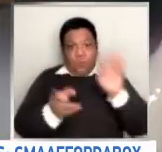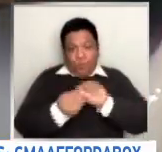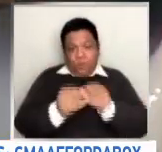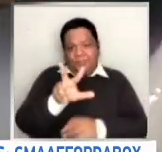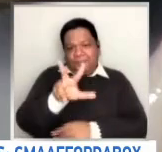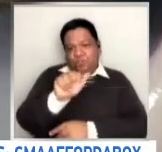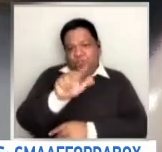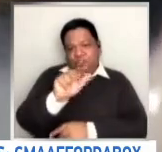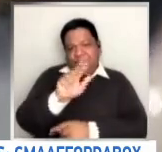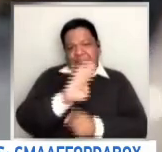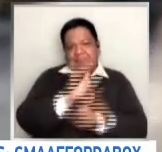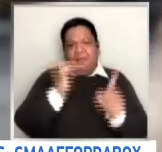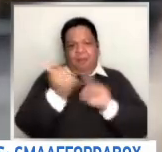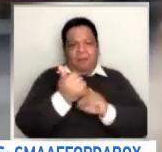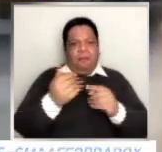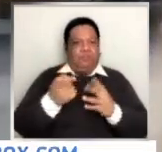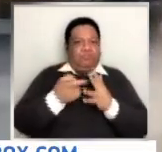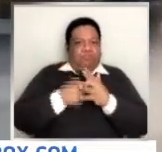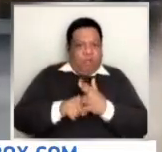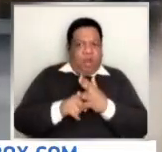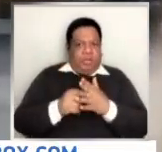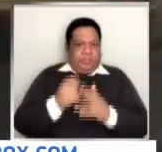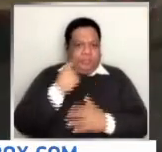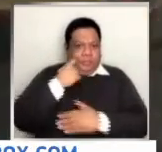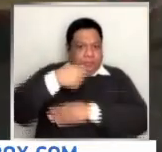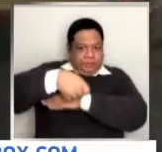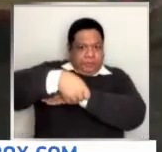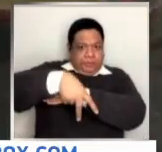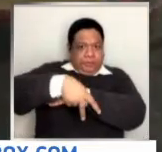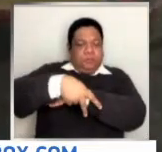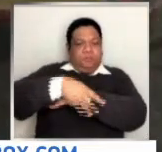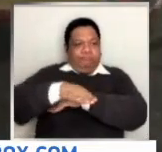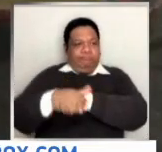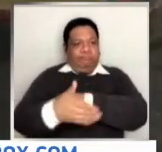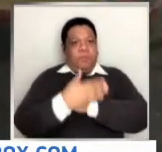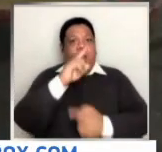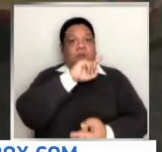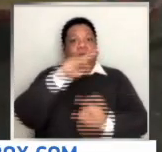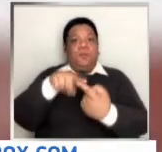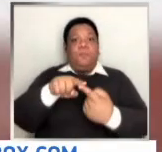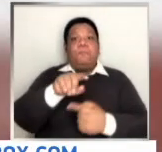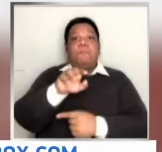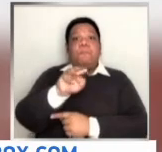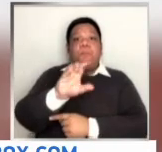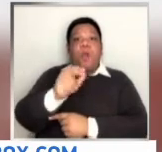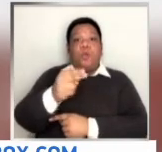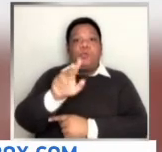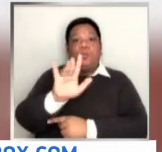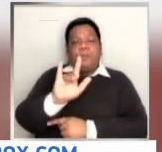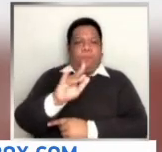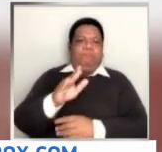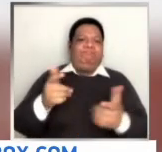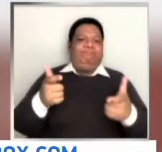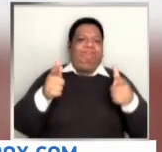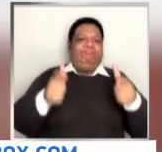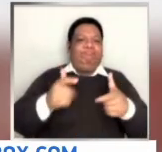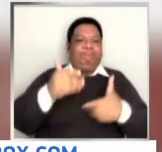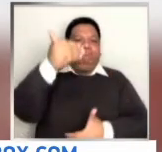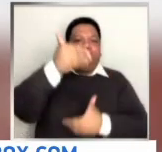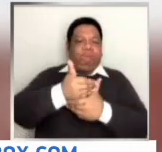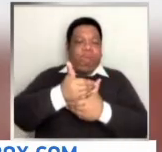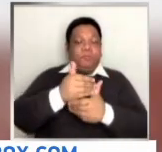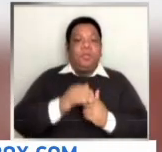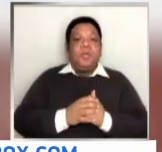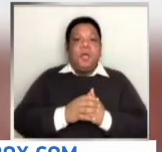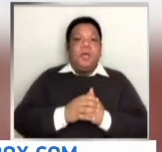lockdown mula kaninang hating gabi at tatagal hanggang hating gabi ng March 25. Bukod pa rito, mag-uumpisa naman